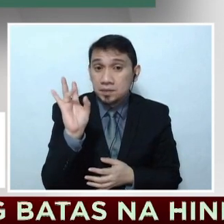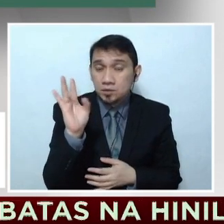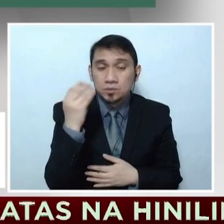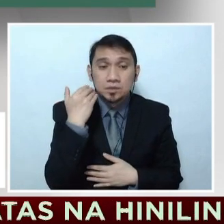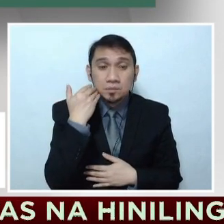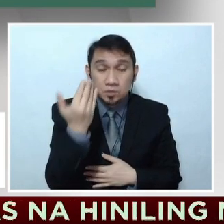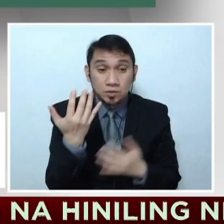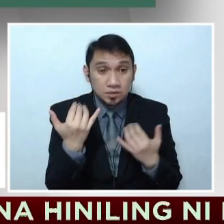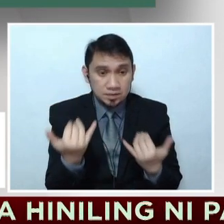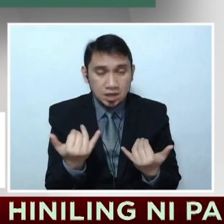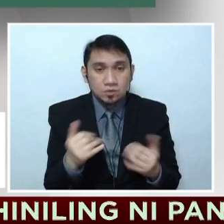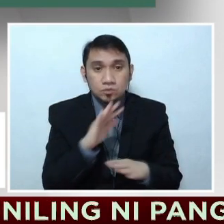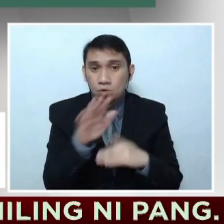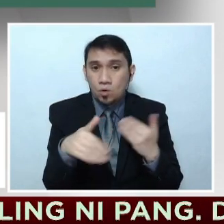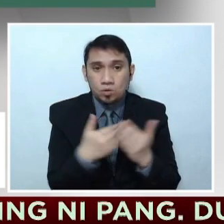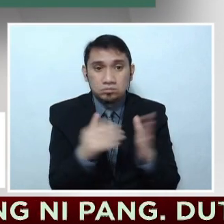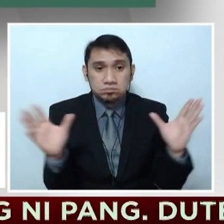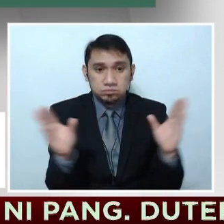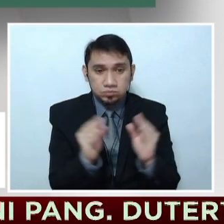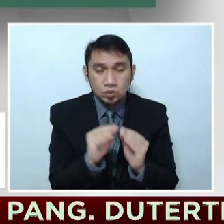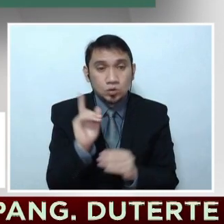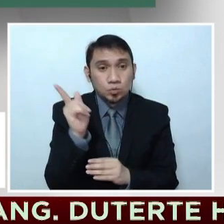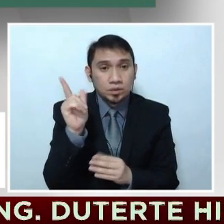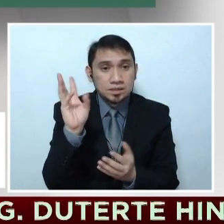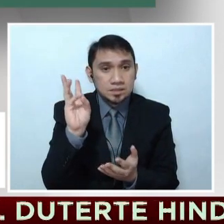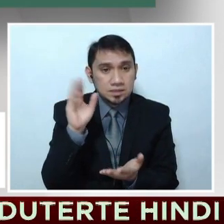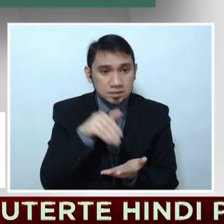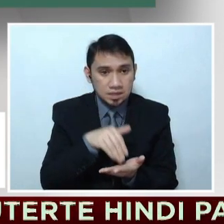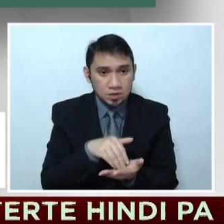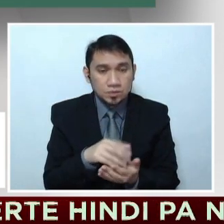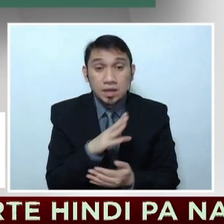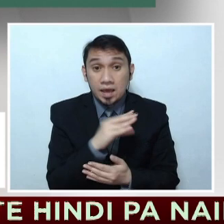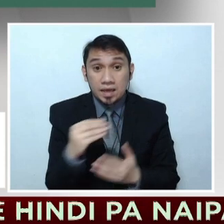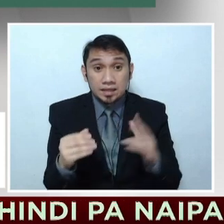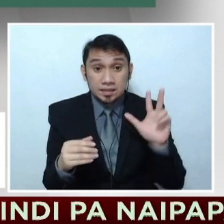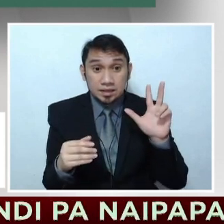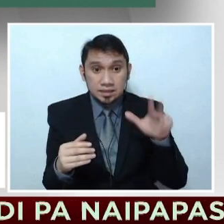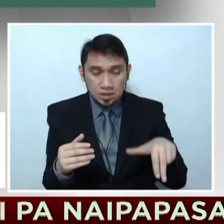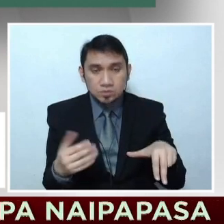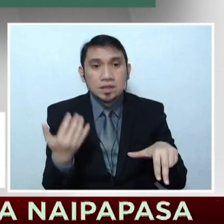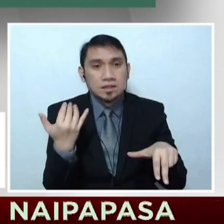higit na 26,000 na kabuang bilang, habang higit na 3,000 din ang